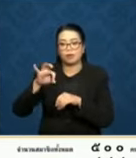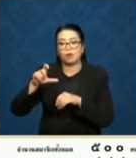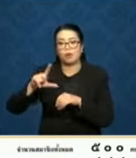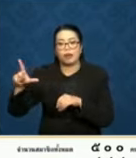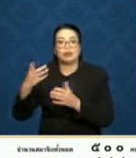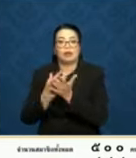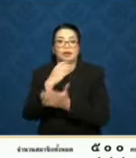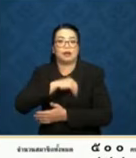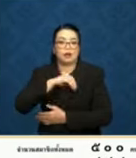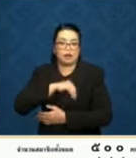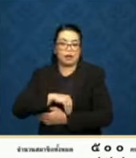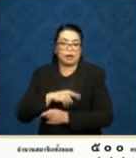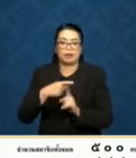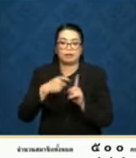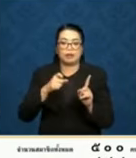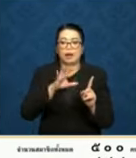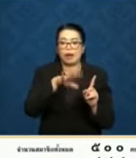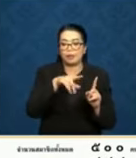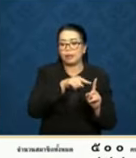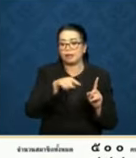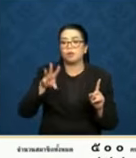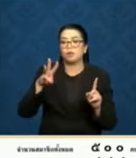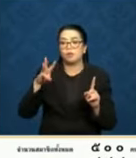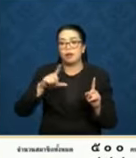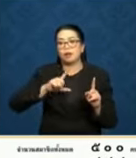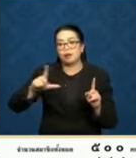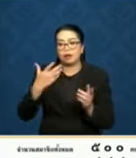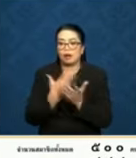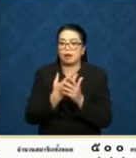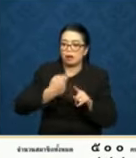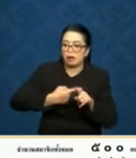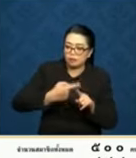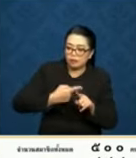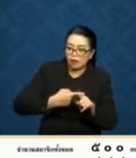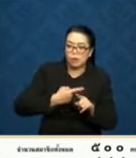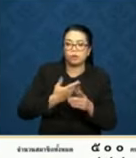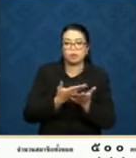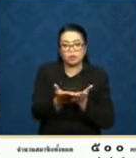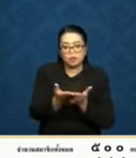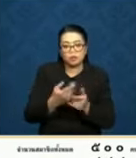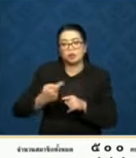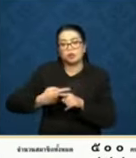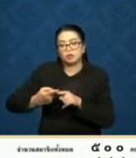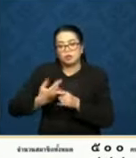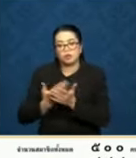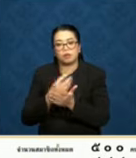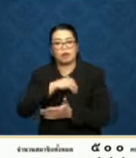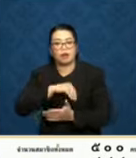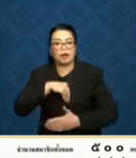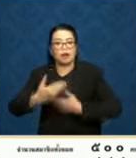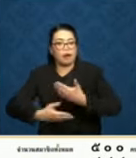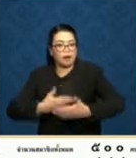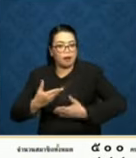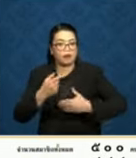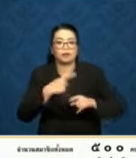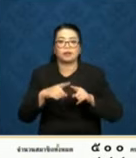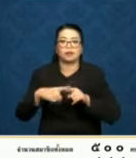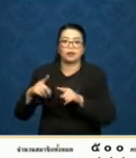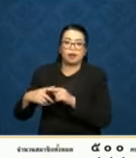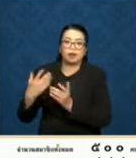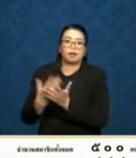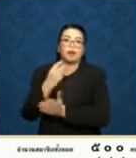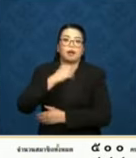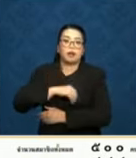ซึ่งจาก 5,000 ล้ เกบ 6,000 ล้นั้ก็จะมีทั้งค่าเชื่อซึ้gress5,